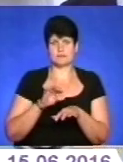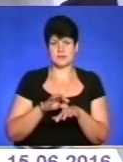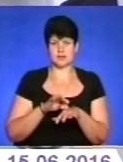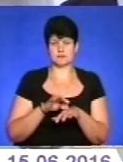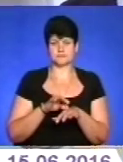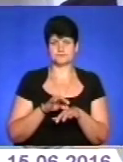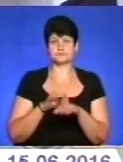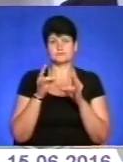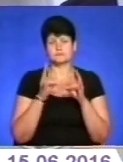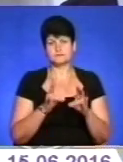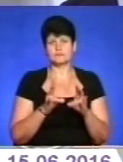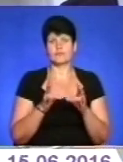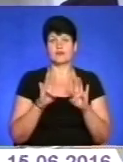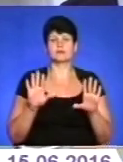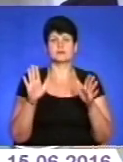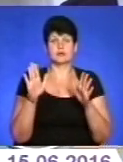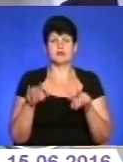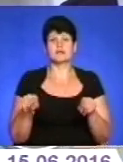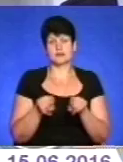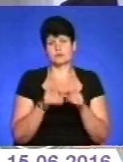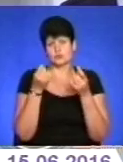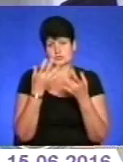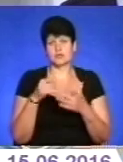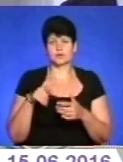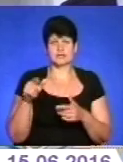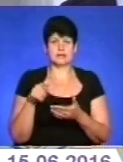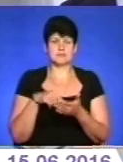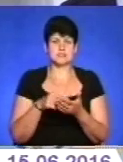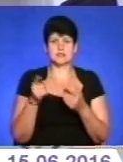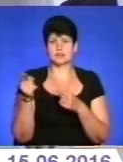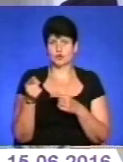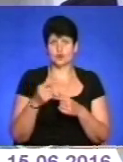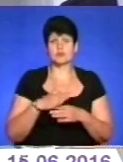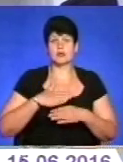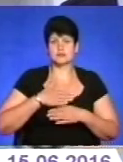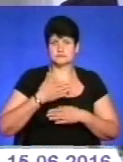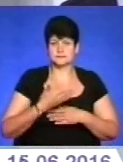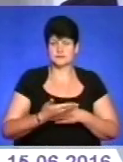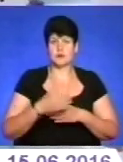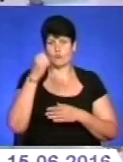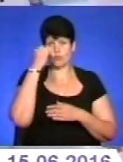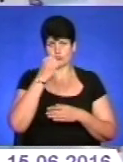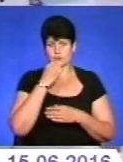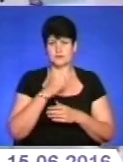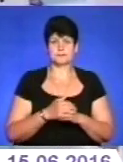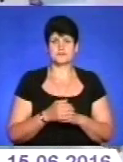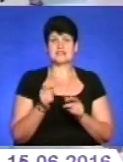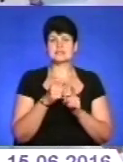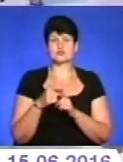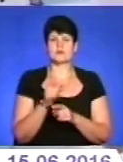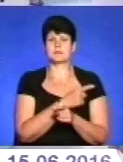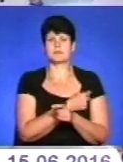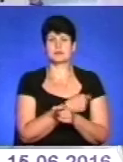в аваріях, так і для звичайних простих мешканців міста Тернополя. Низький уклін їм, подяка. За словами